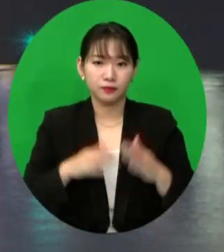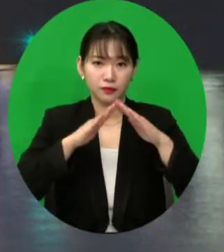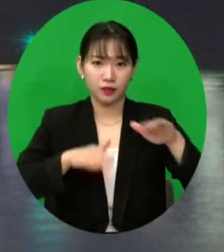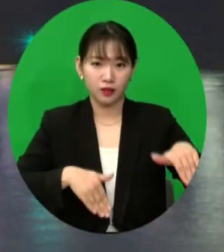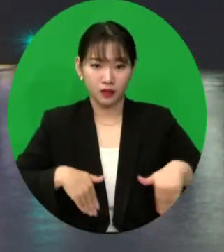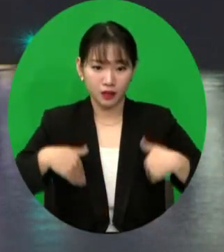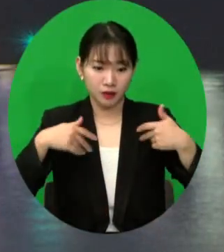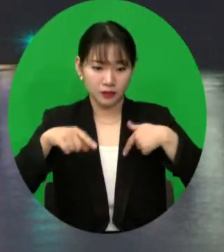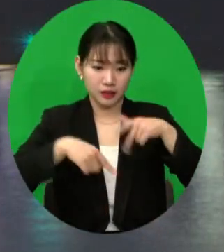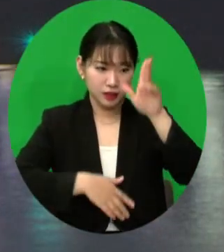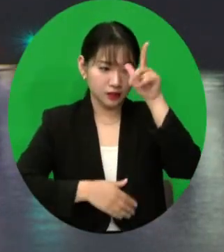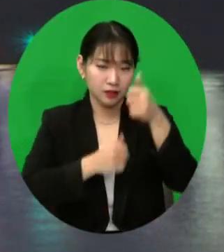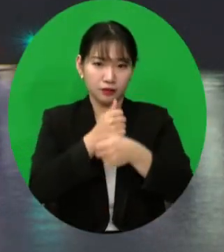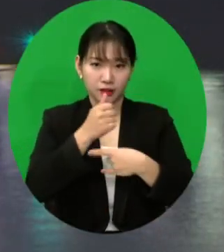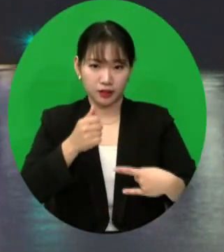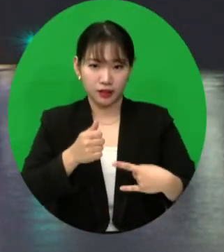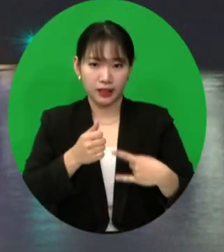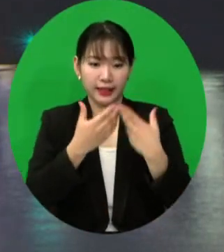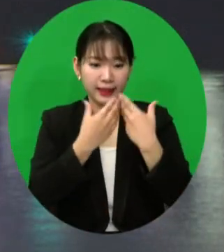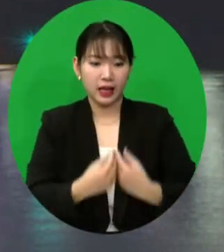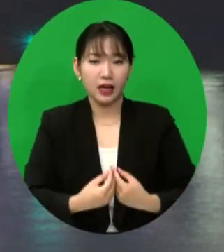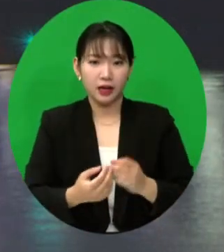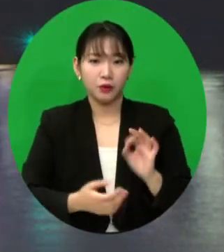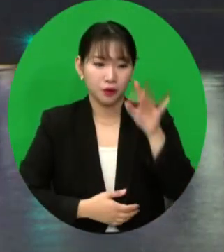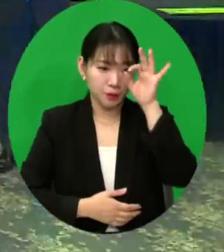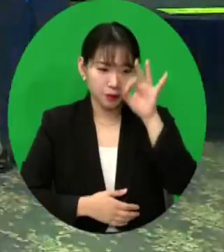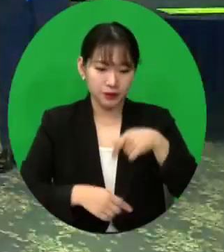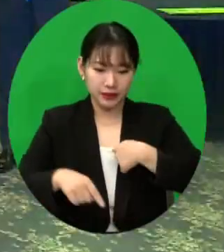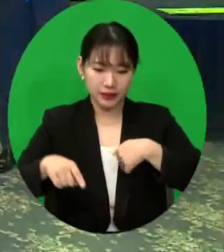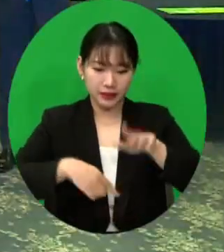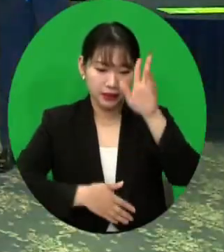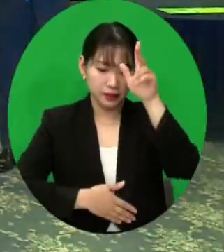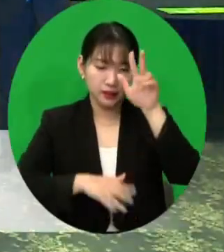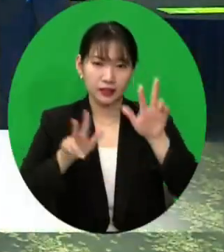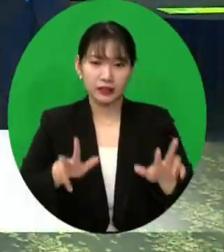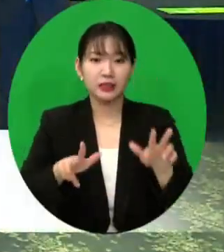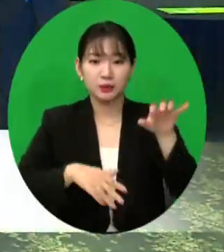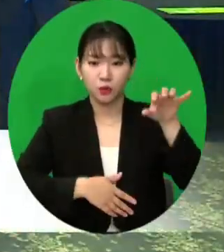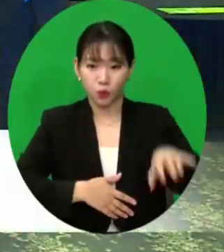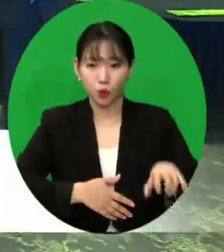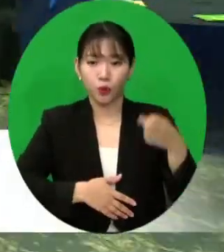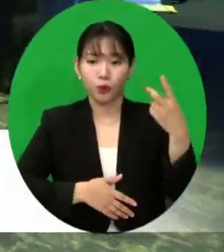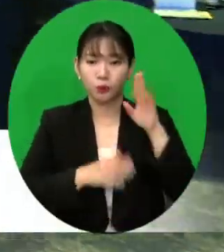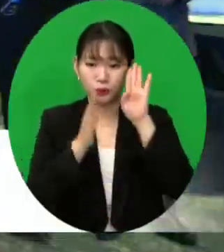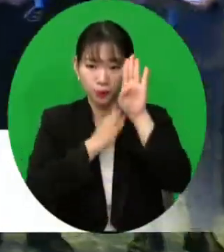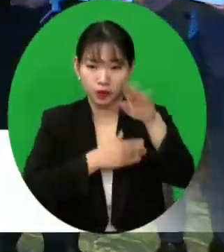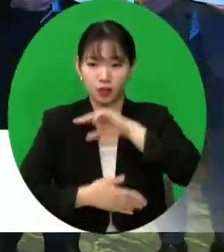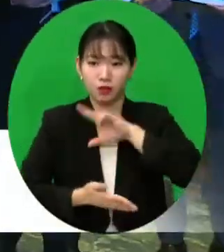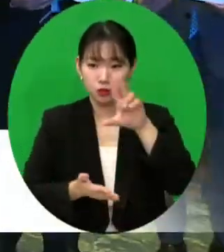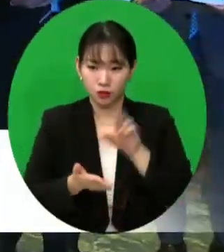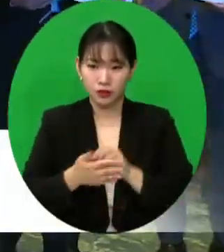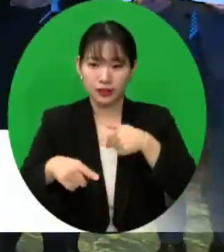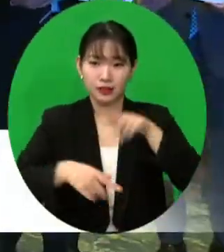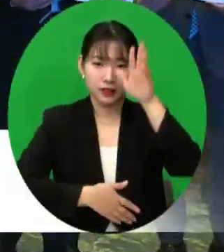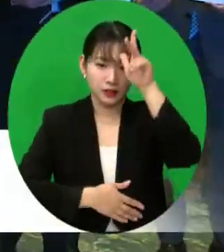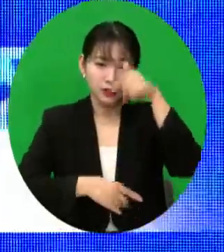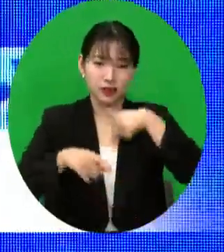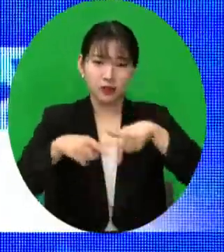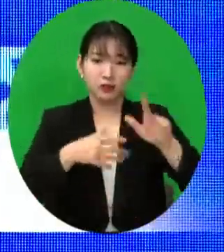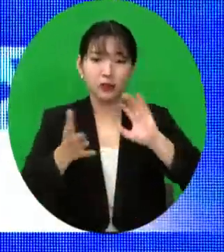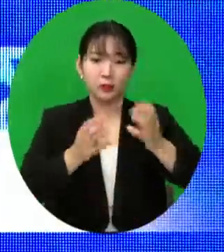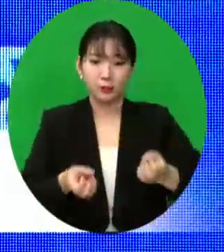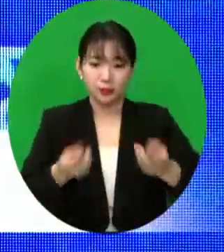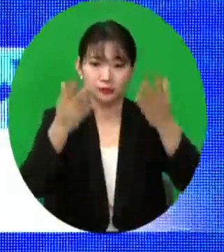전라남도 자치경찰위원회는 사례를 보는 자치경찰의 현 주소 그리고 미래라는 주제로 자치경찰 정책